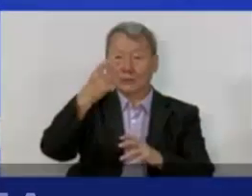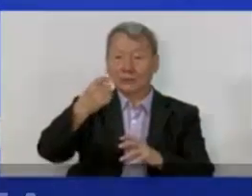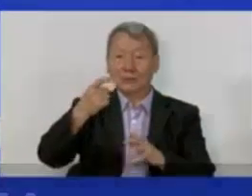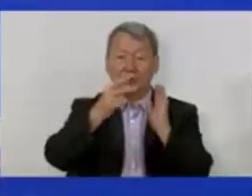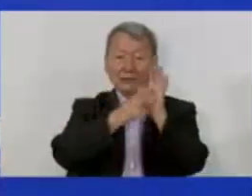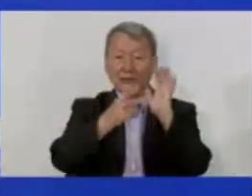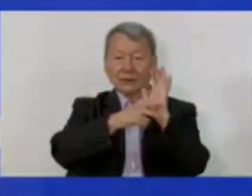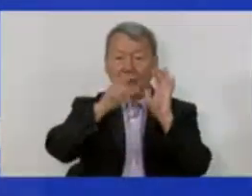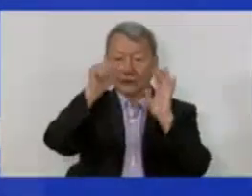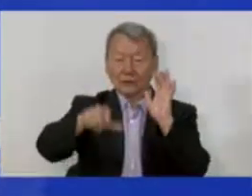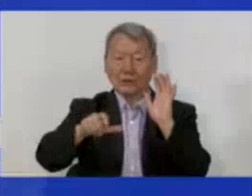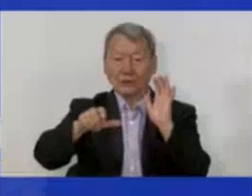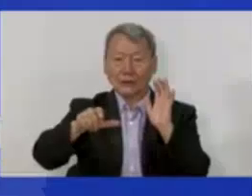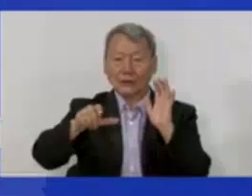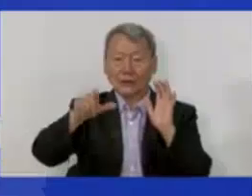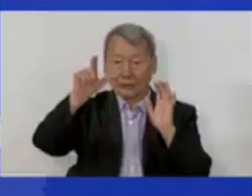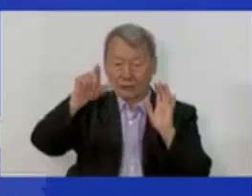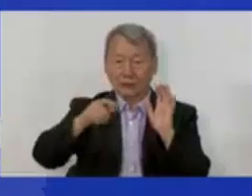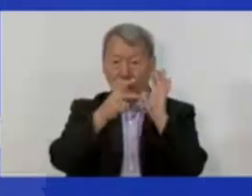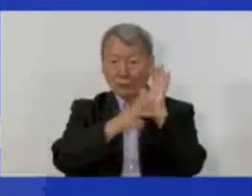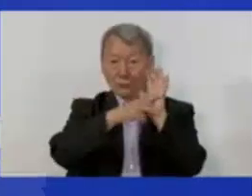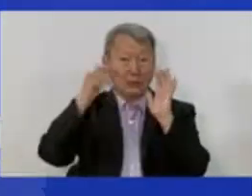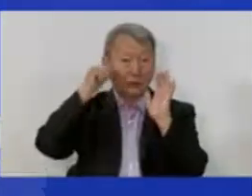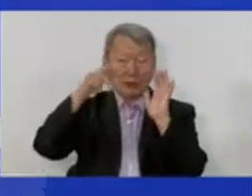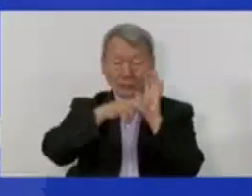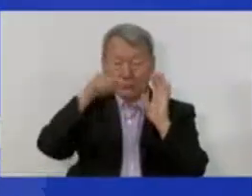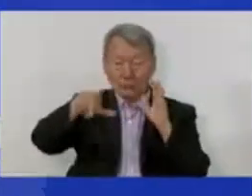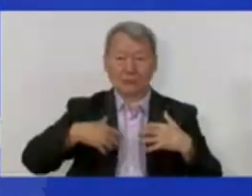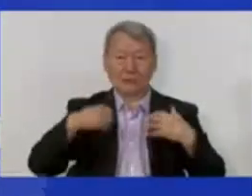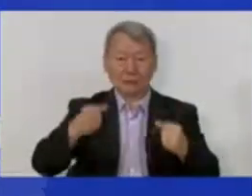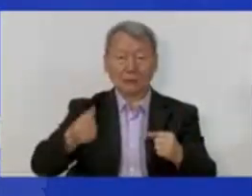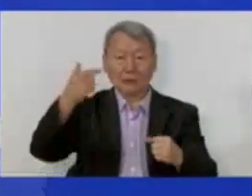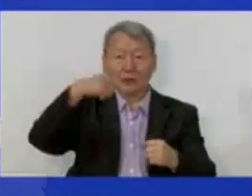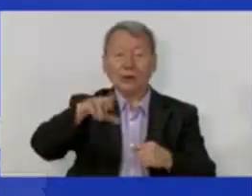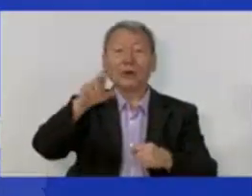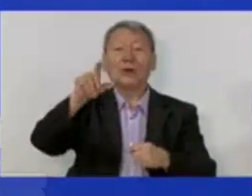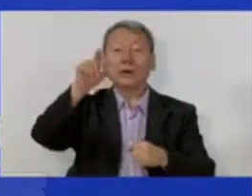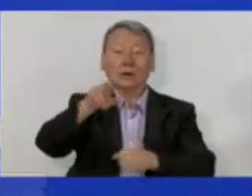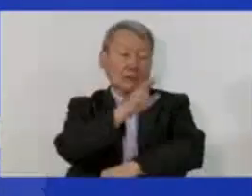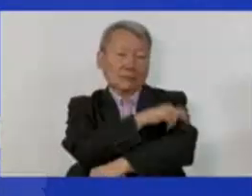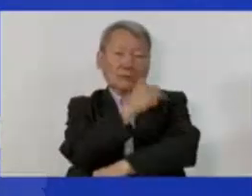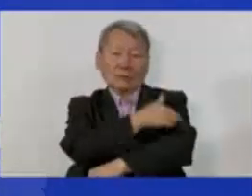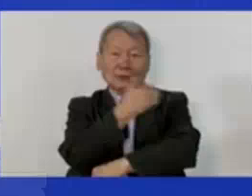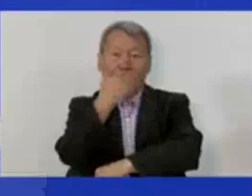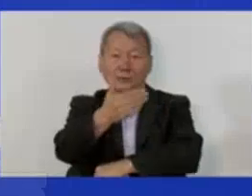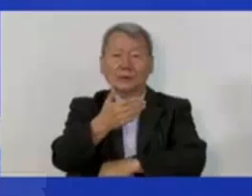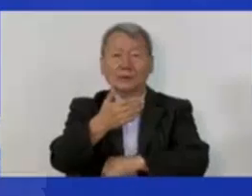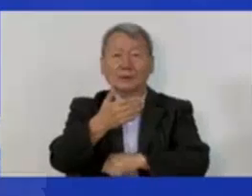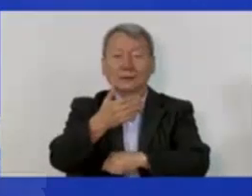және 80-ден ашқан бейтап айығып шығарылды. Бұл бейтаптар медициналық